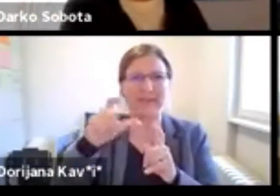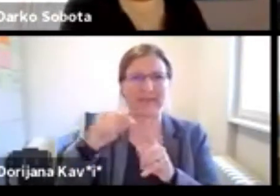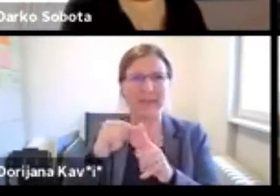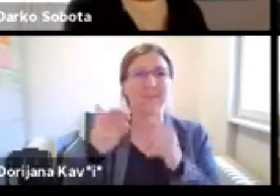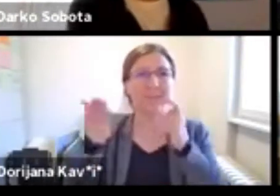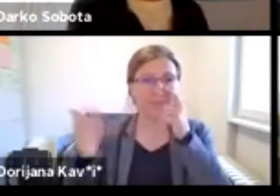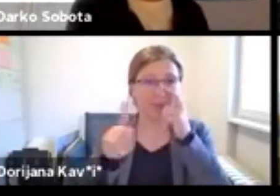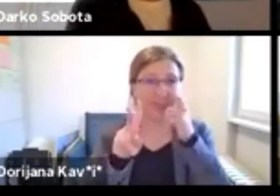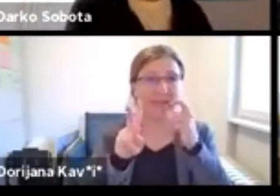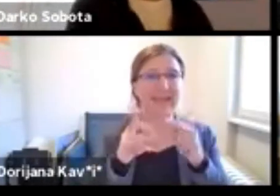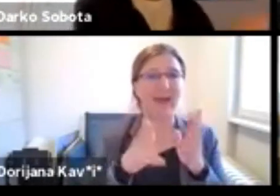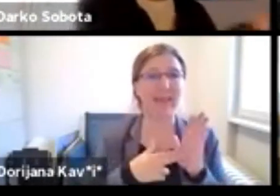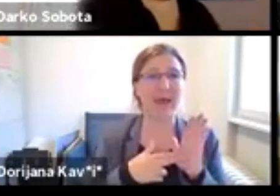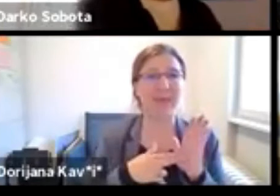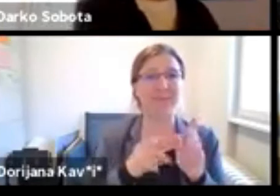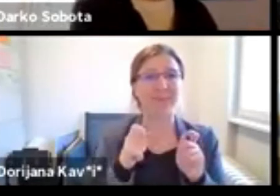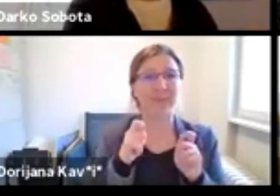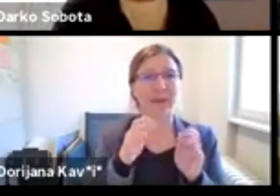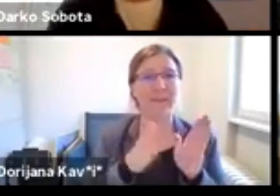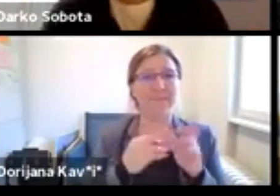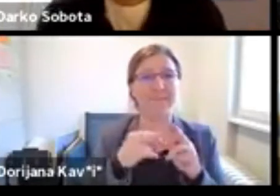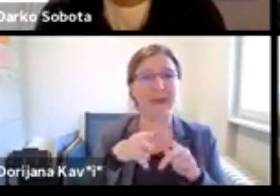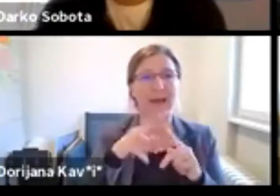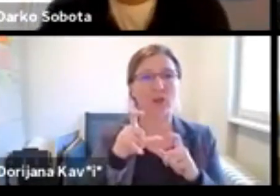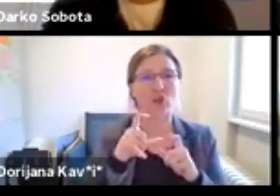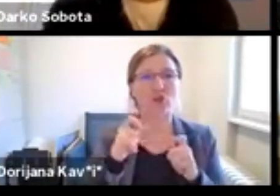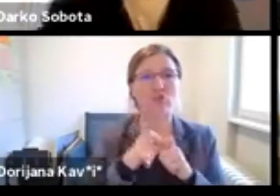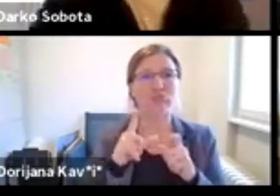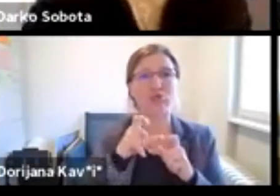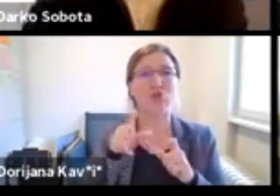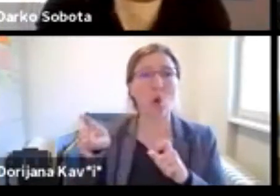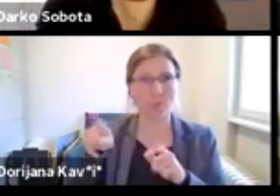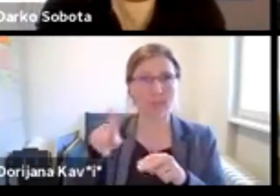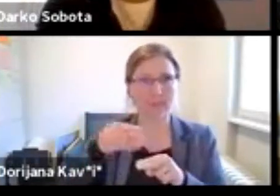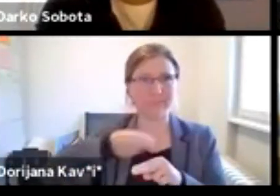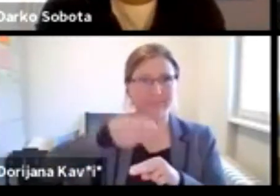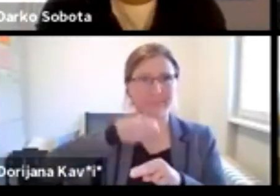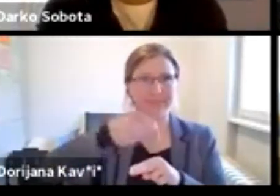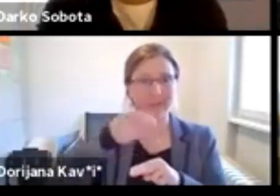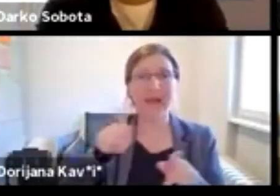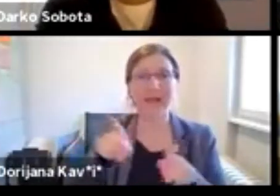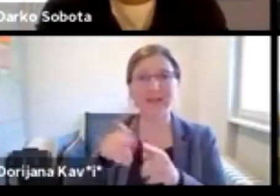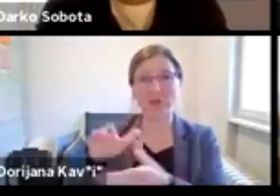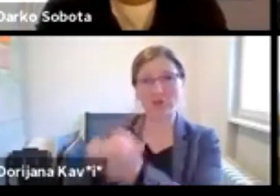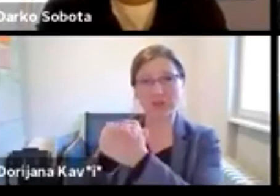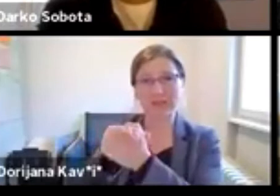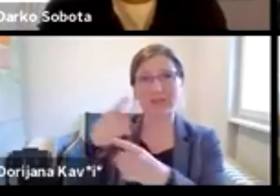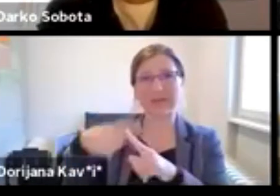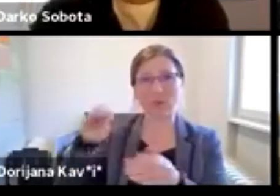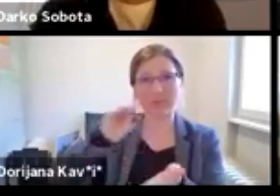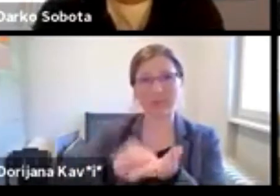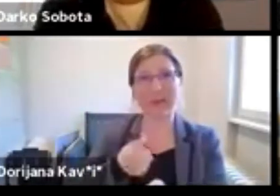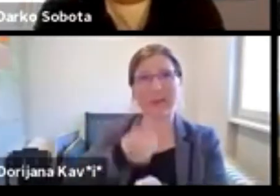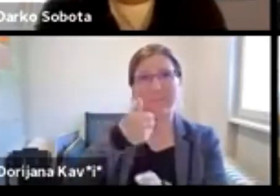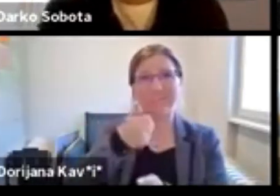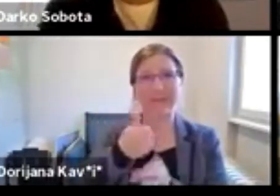govoriti, ali Ivana Matoš-Buršić i njoj čestitamo. Je sa 1. prosincem ove godine za sada